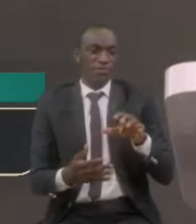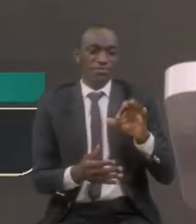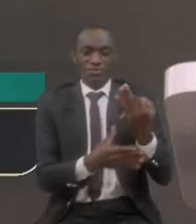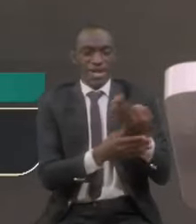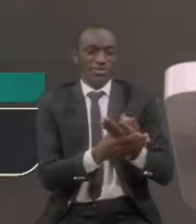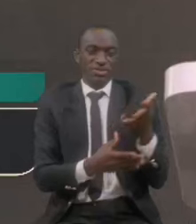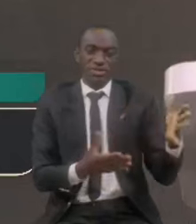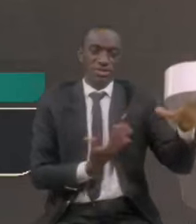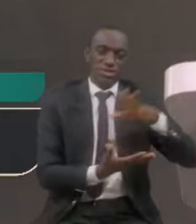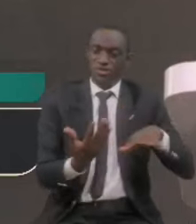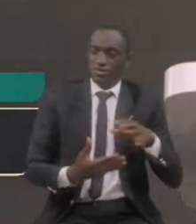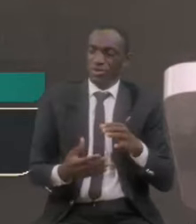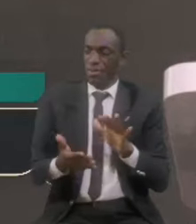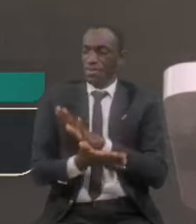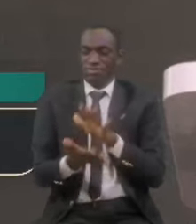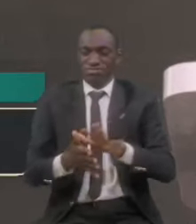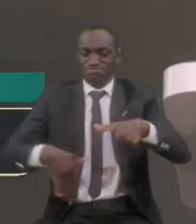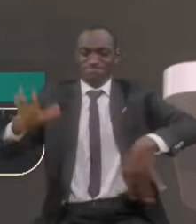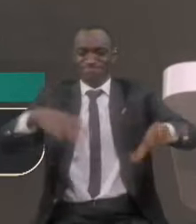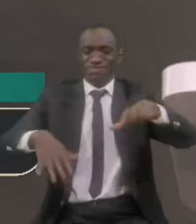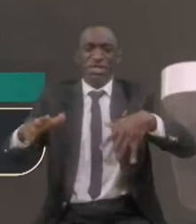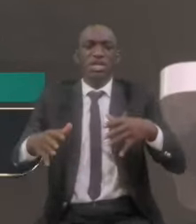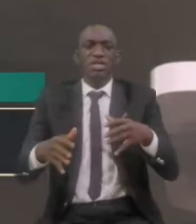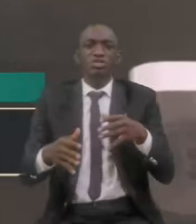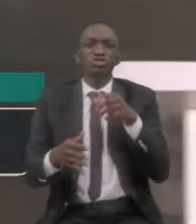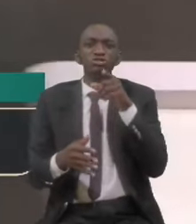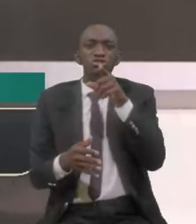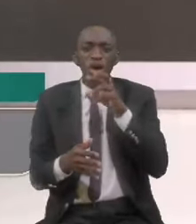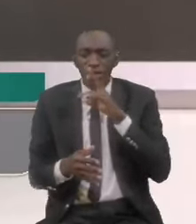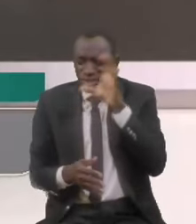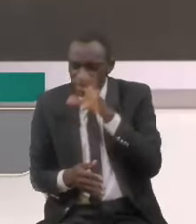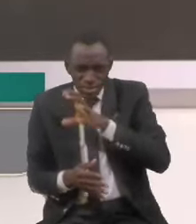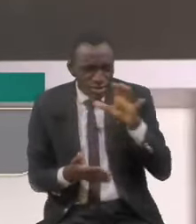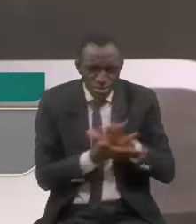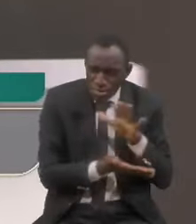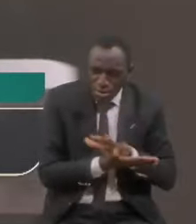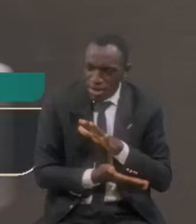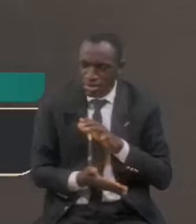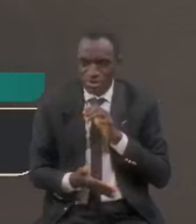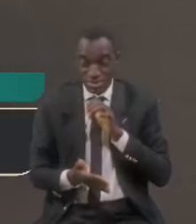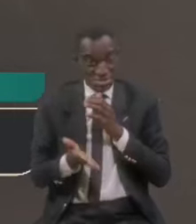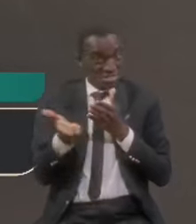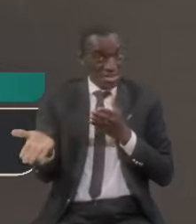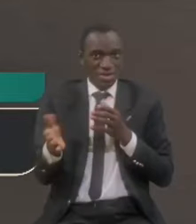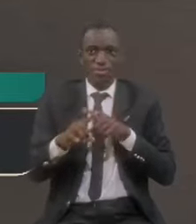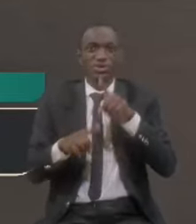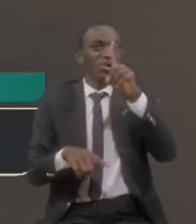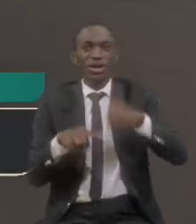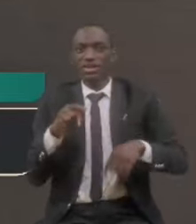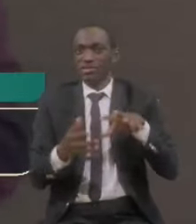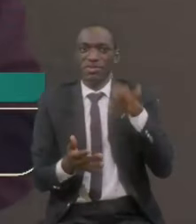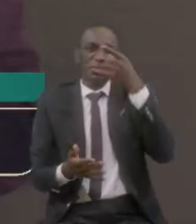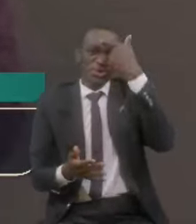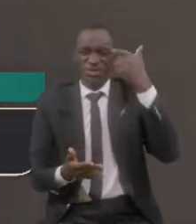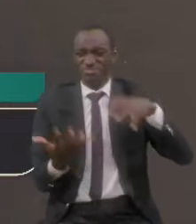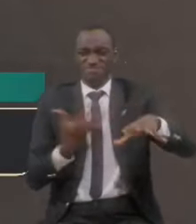là-bas que tu cherches. Et c'est là, mais tu n'arrives pas à trouver à cause du désordre.